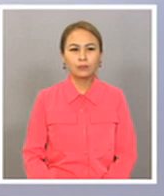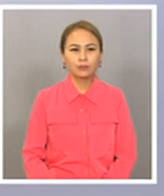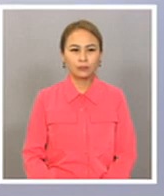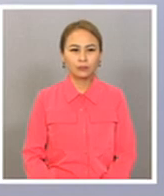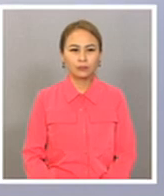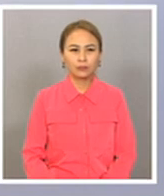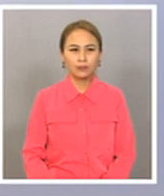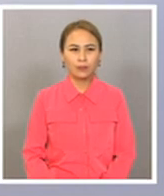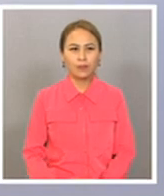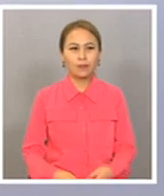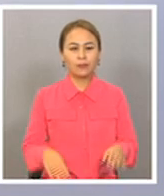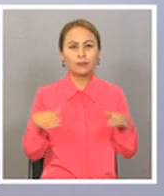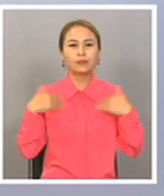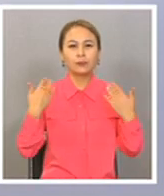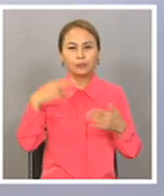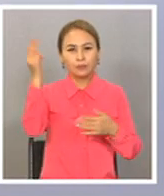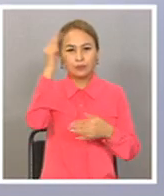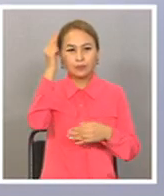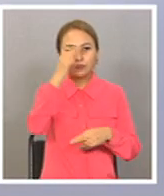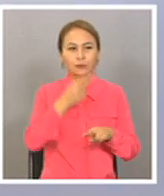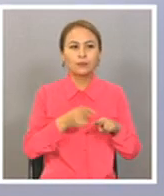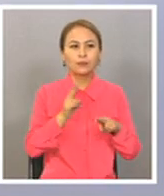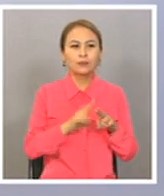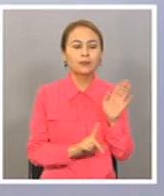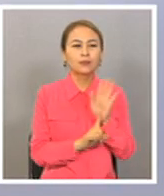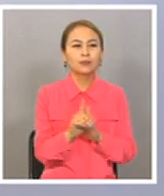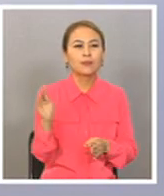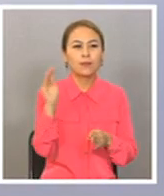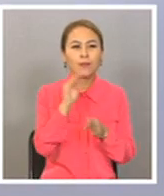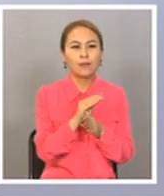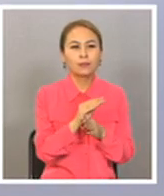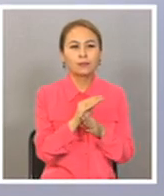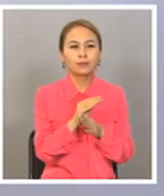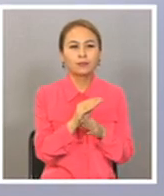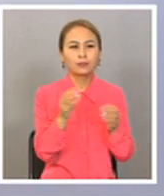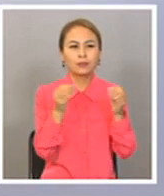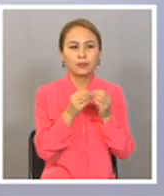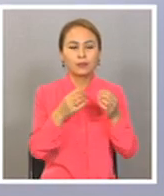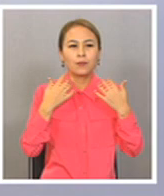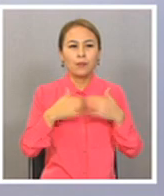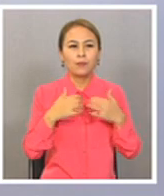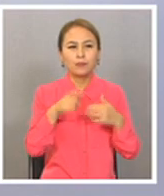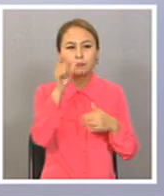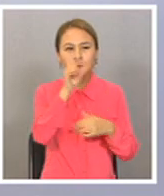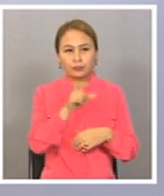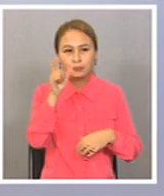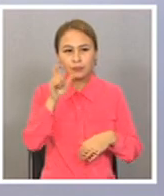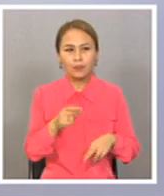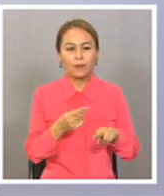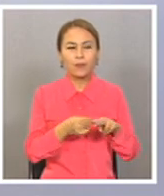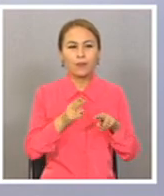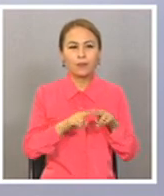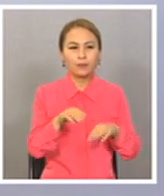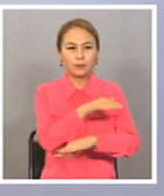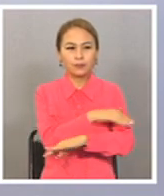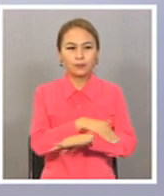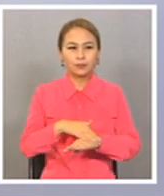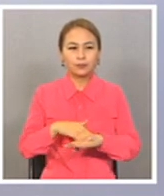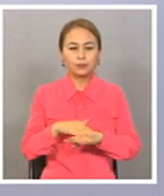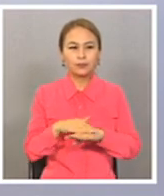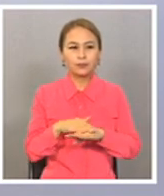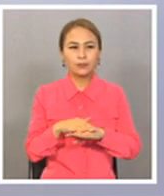Сәлеметсіздер ме, оқушылар? Бүгінгі сабағымыздың тақырыбы ондық бөлшектерді координаттық сәуледе кескіндеу.